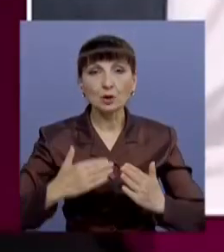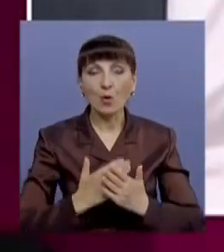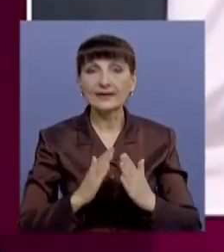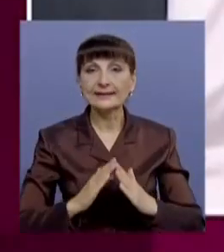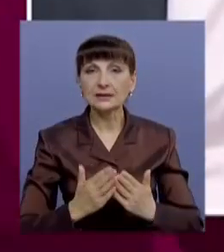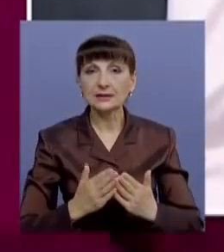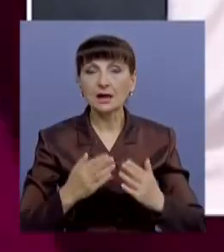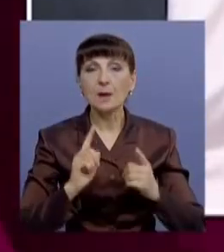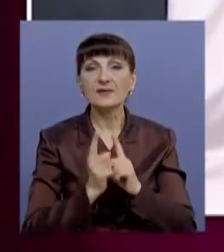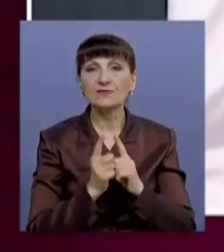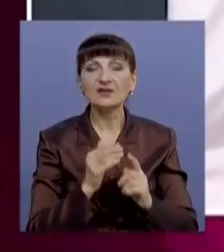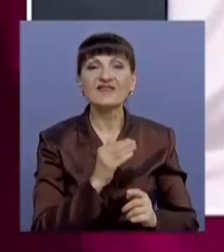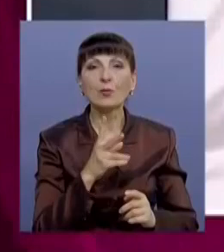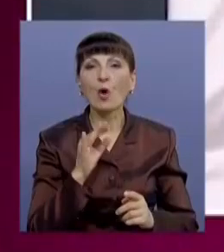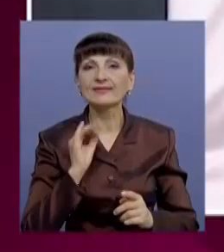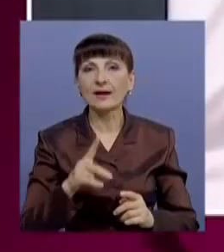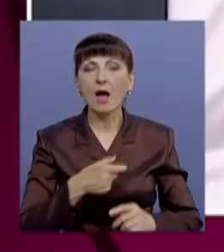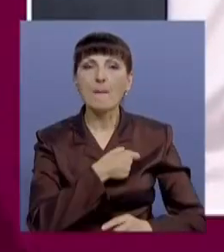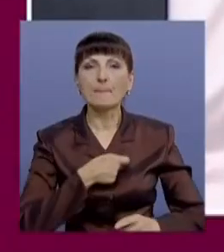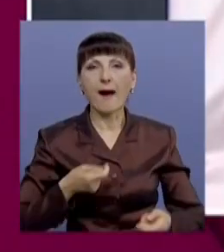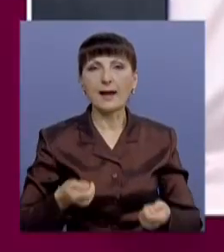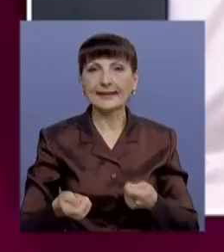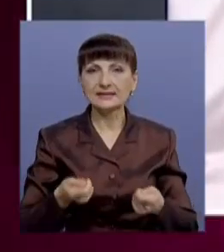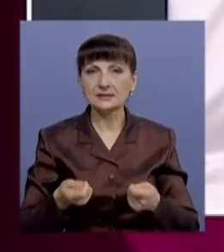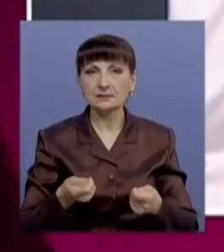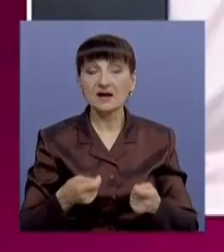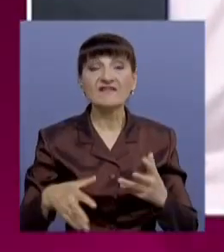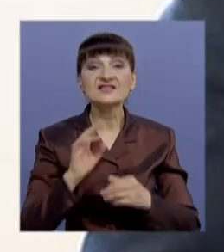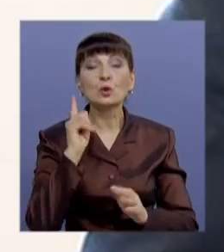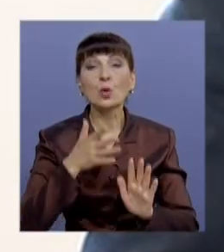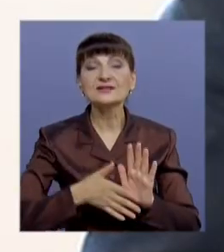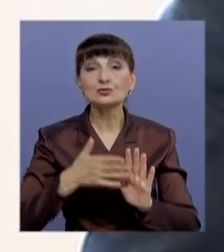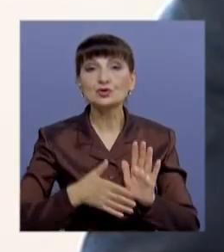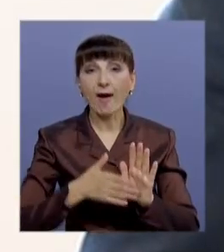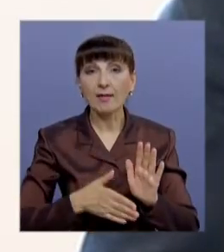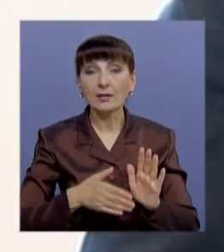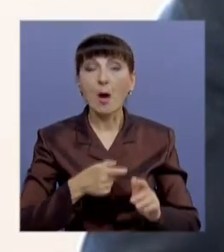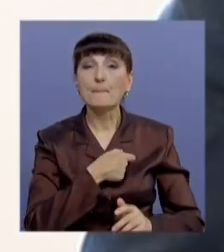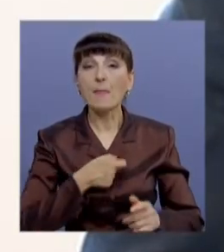Это Филипп Котлер «Маркетинг». Вот все, кто изучал курс маркетинга,